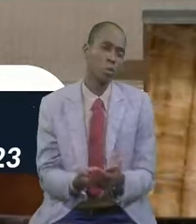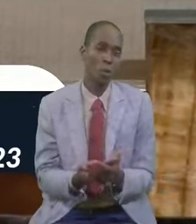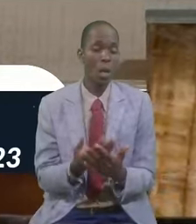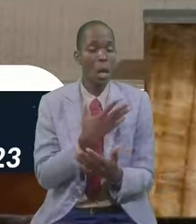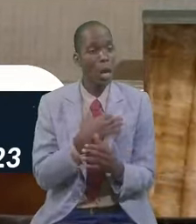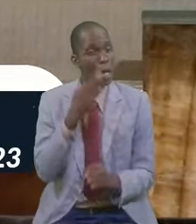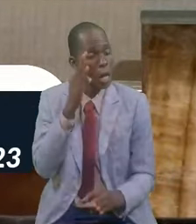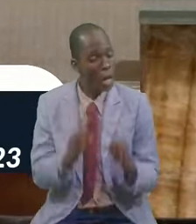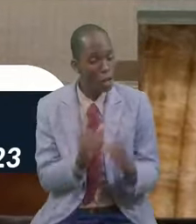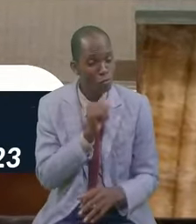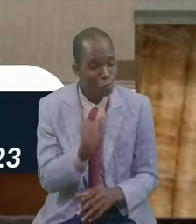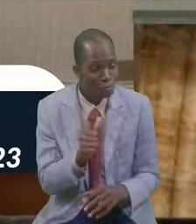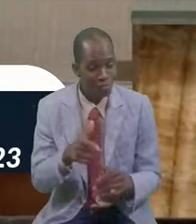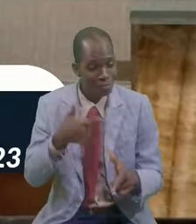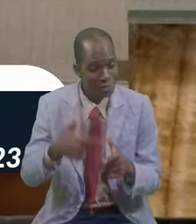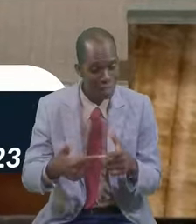couperas.